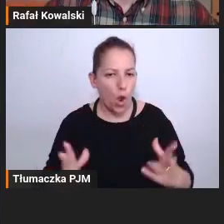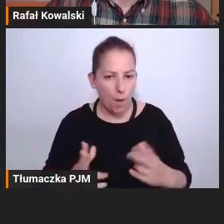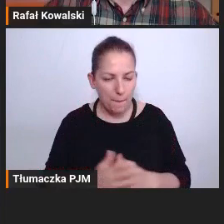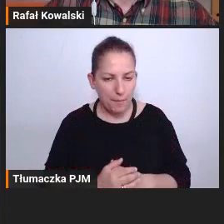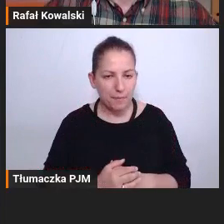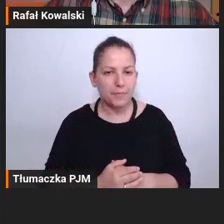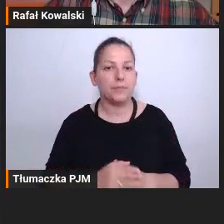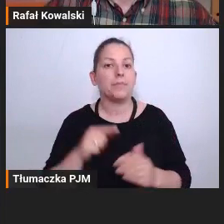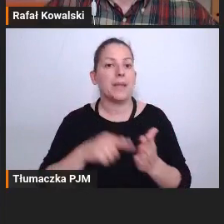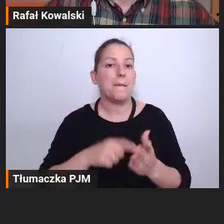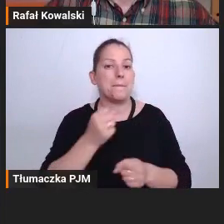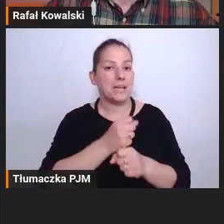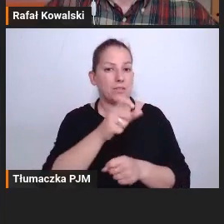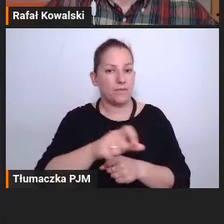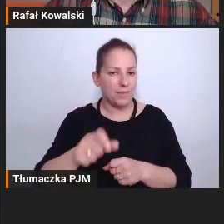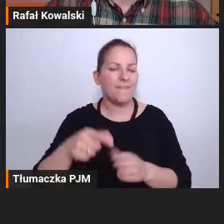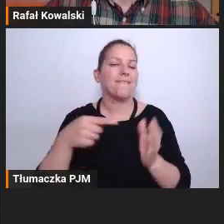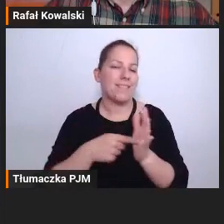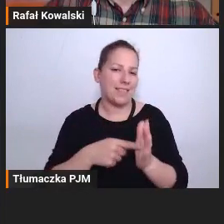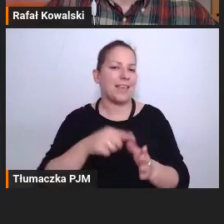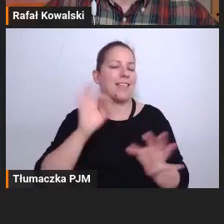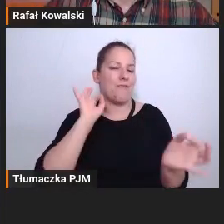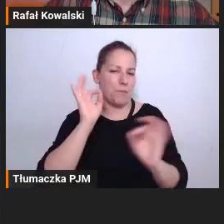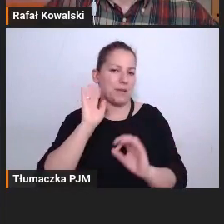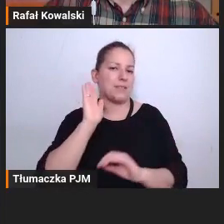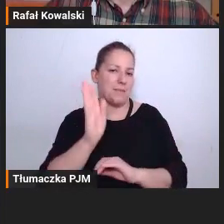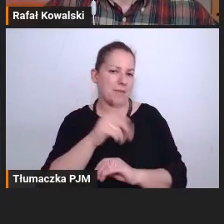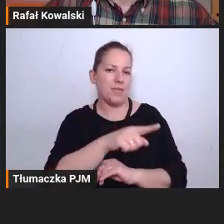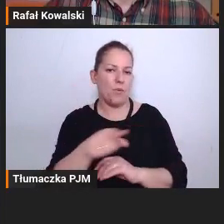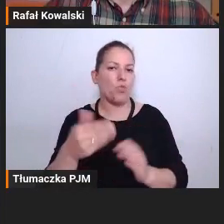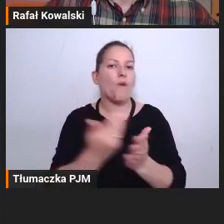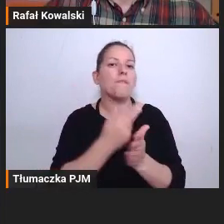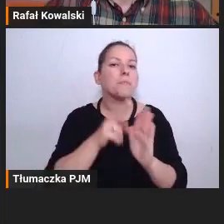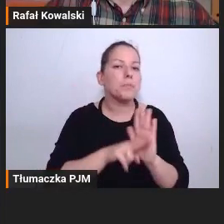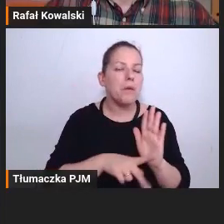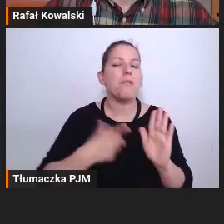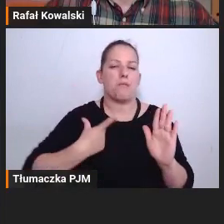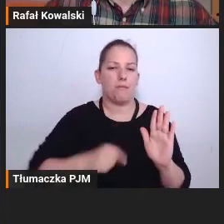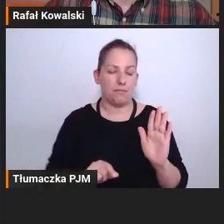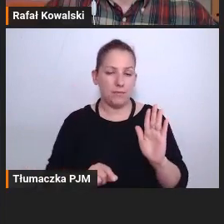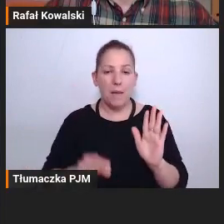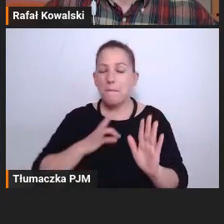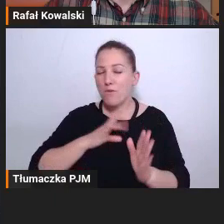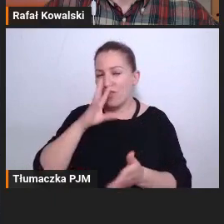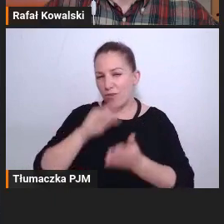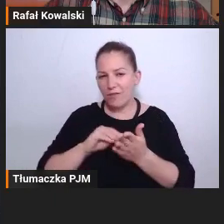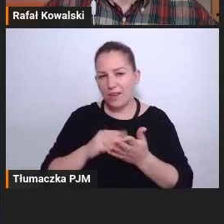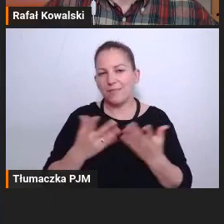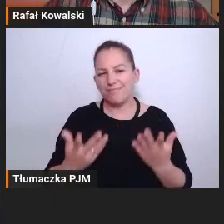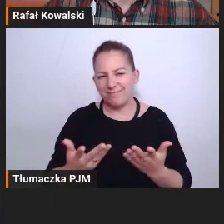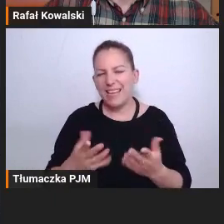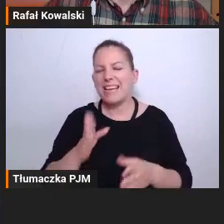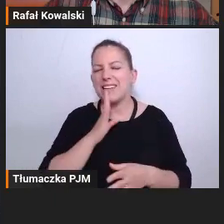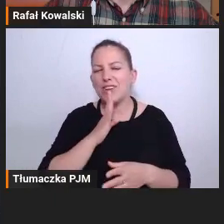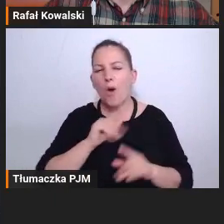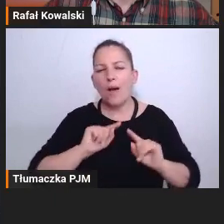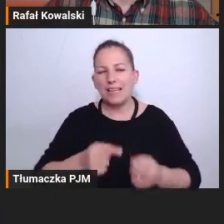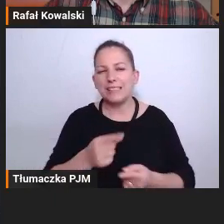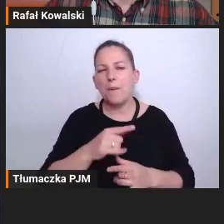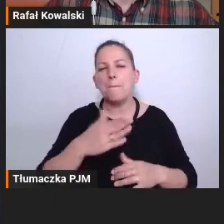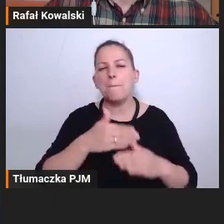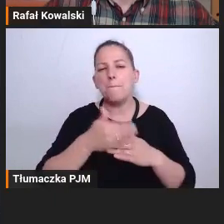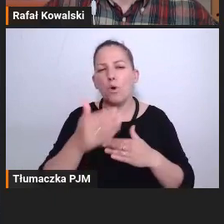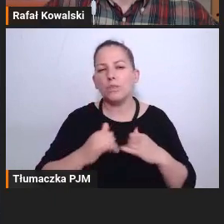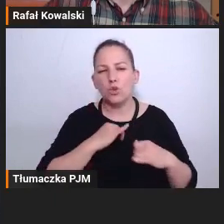związku z tym pracownicy będą mieli informacje na ten temat, że są nowe przepisy. Natomiast no, z mojego doświadczenia też wynika, że raczej organizacje pozarządowe